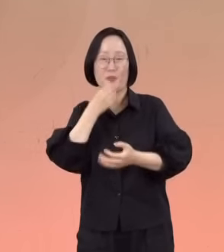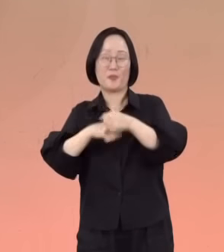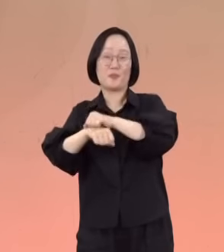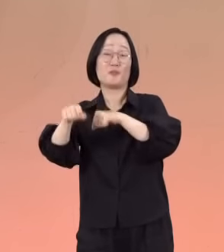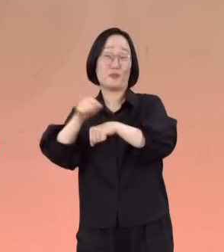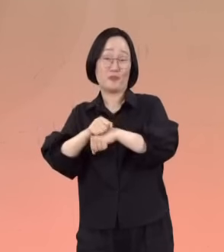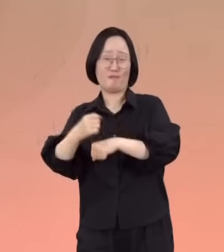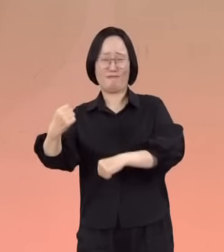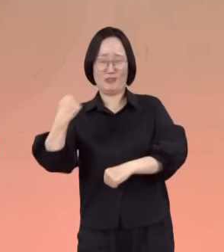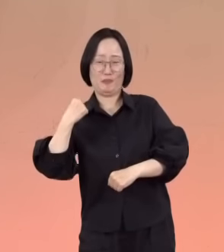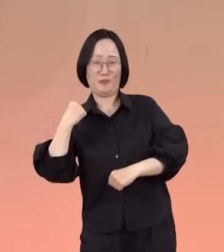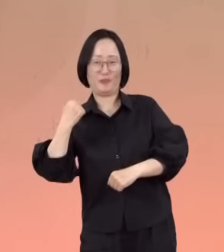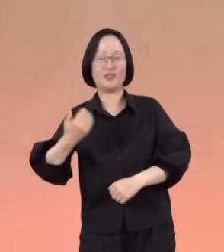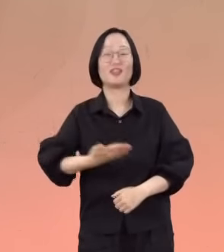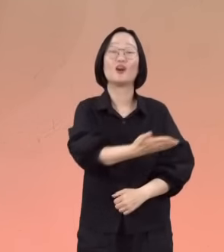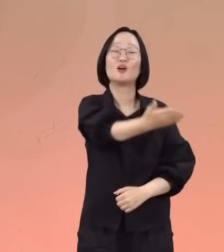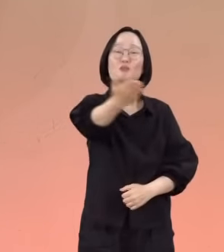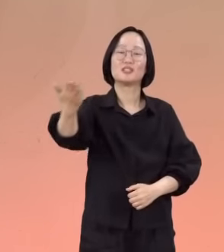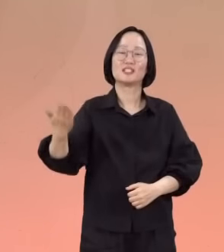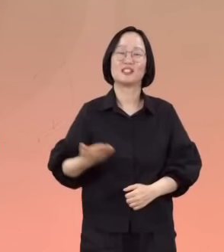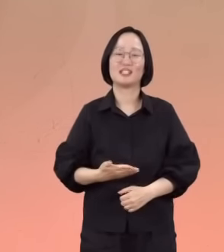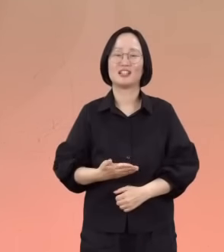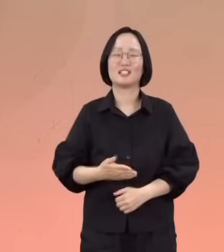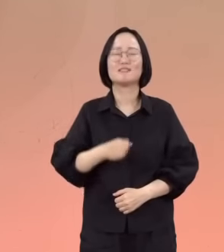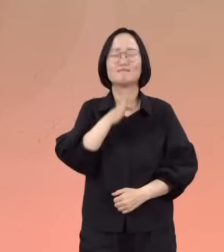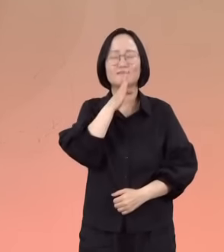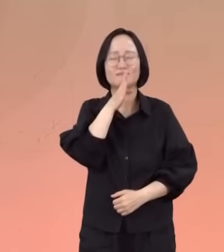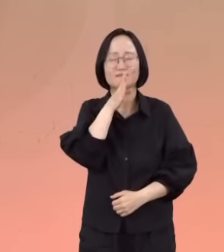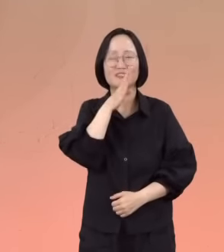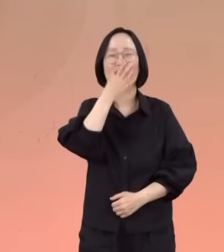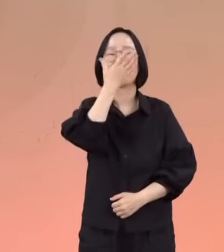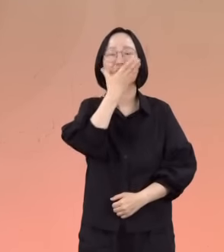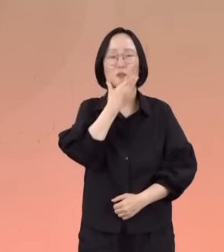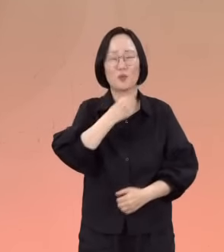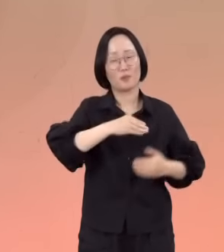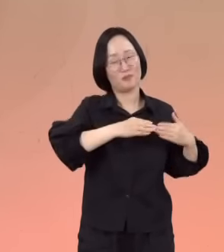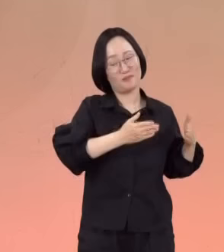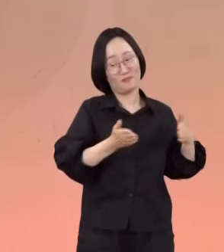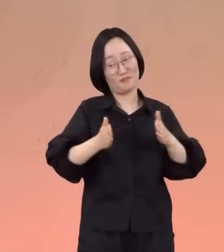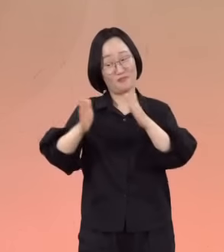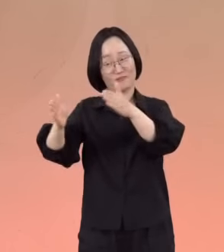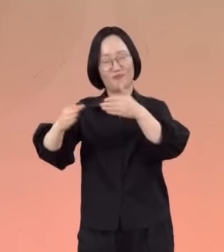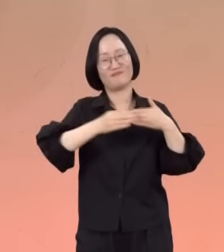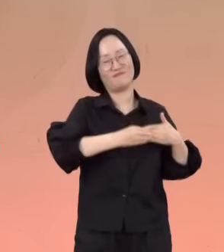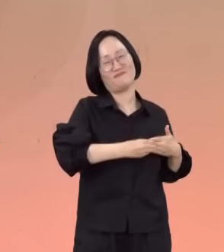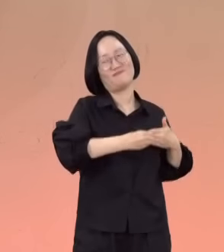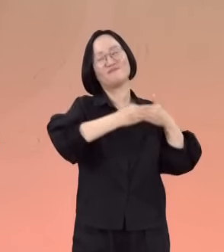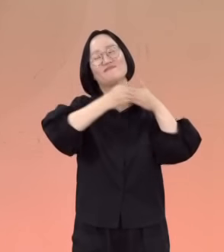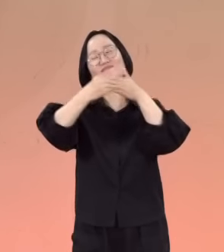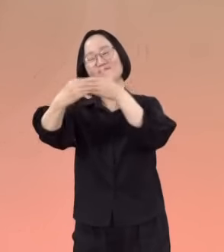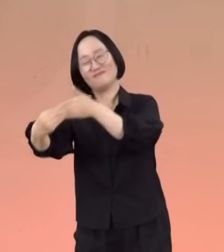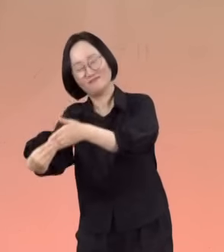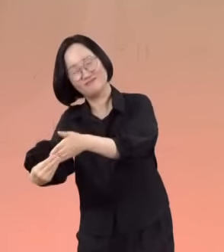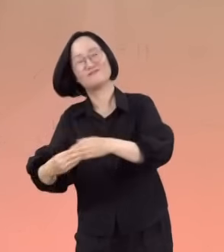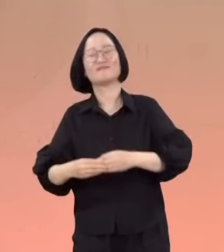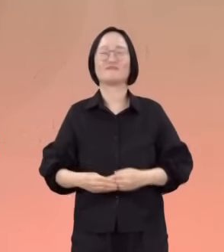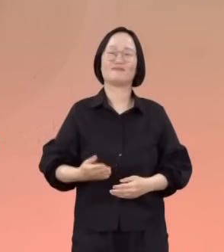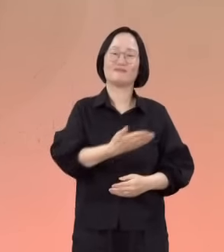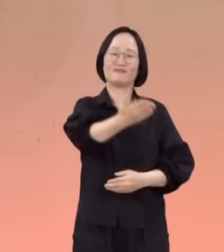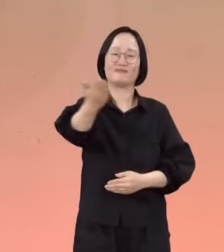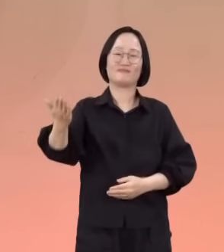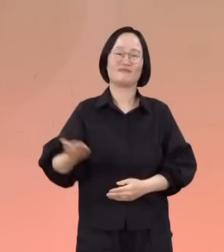선업과 공덕의 힘이 여러분들을 진정한 행복의 길로 이끌어 줄